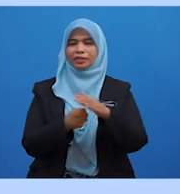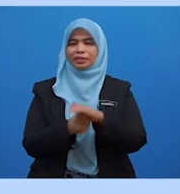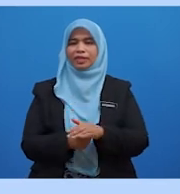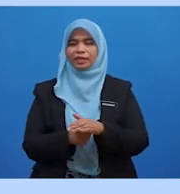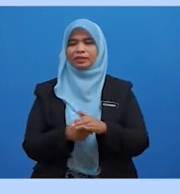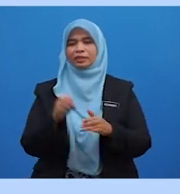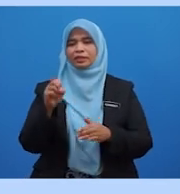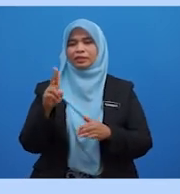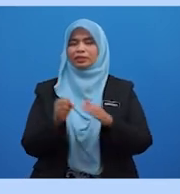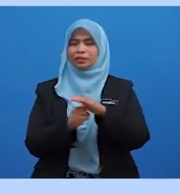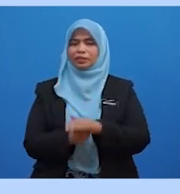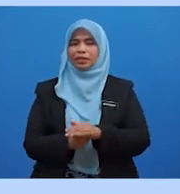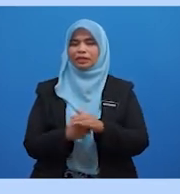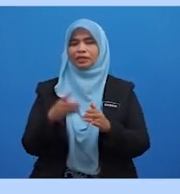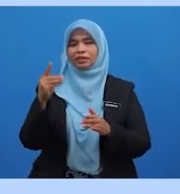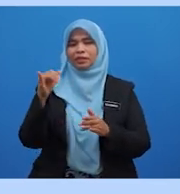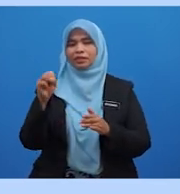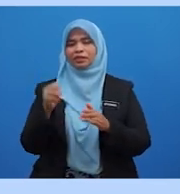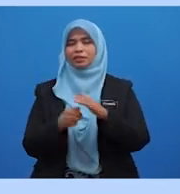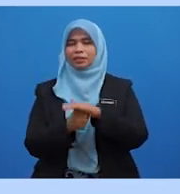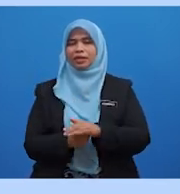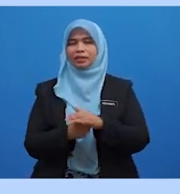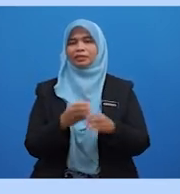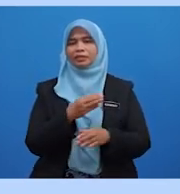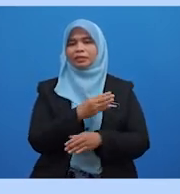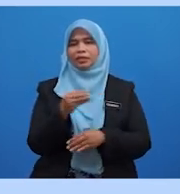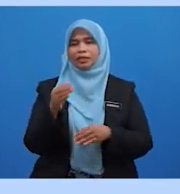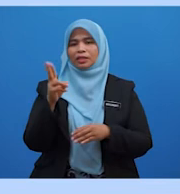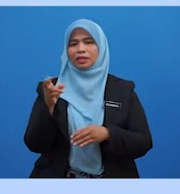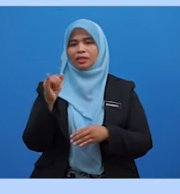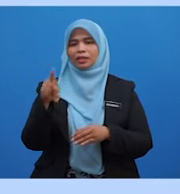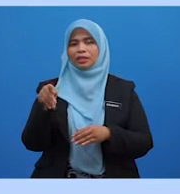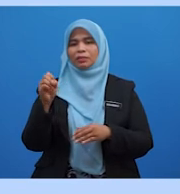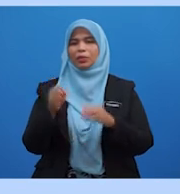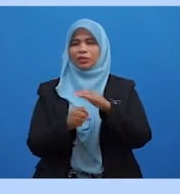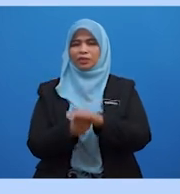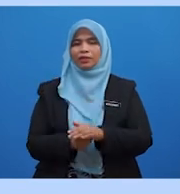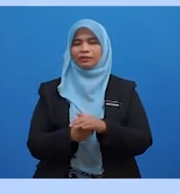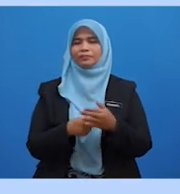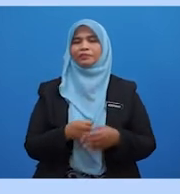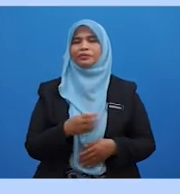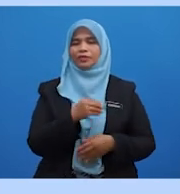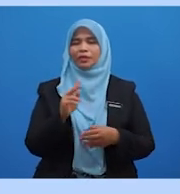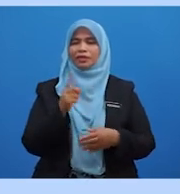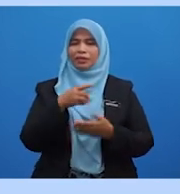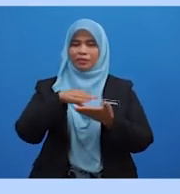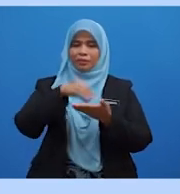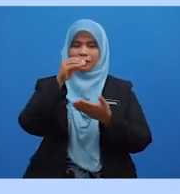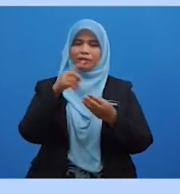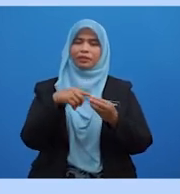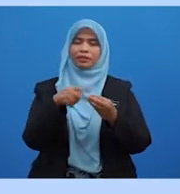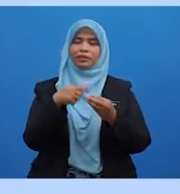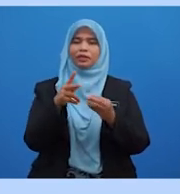stres, eustress, distress, hyperstress dan hypostress. Dan akhir sekali, kita mempelajari